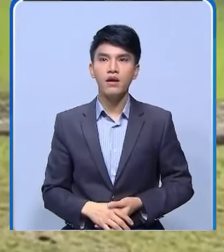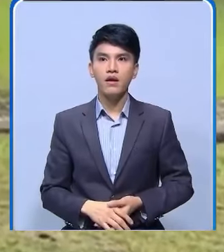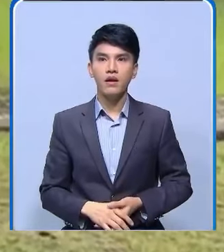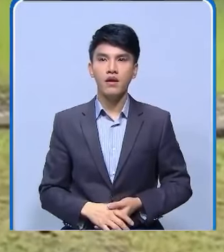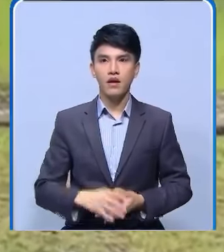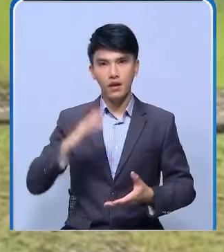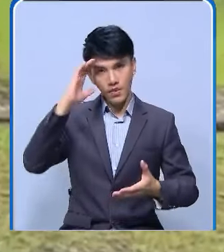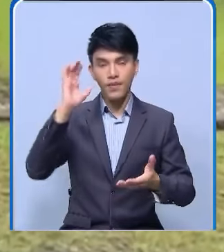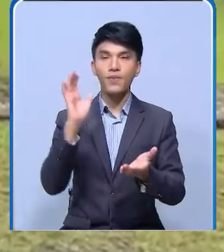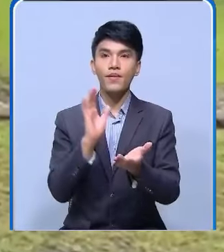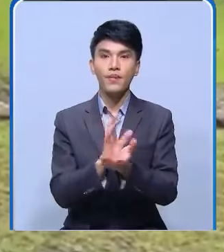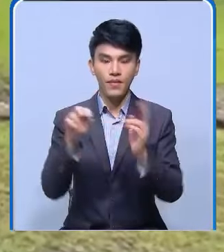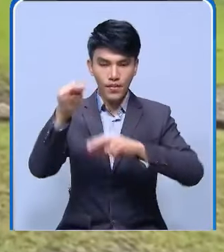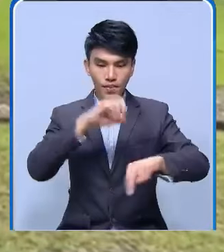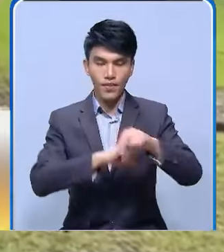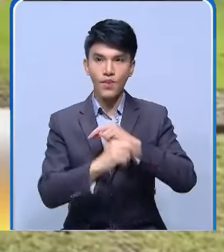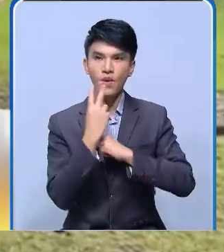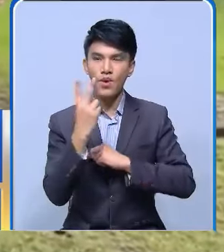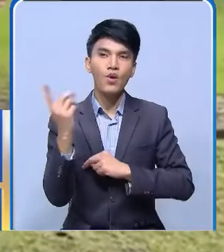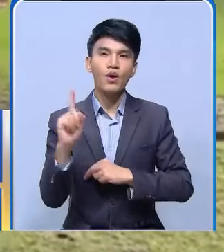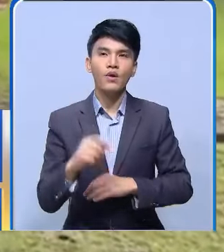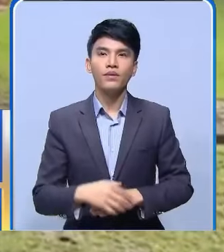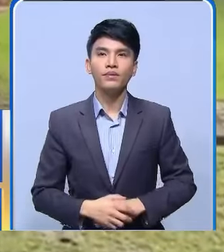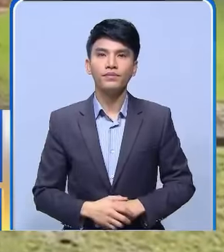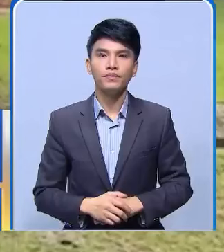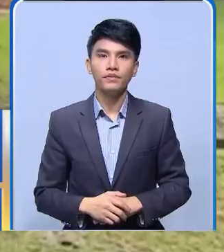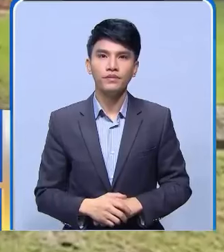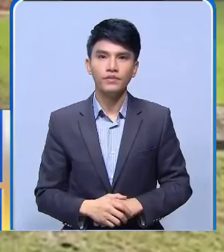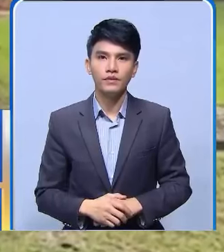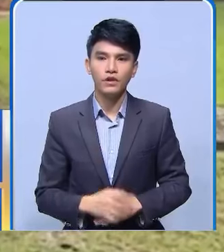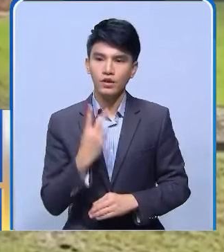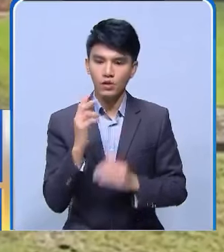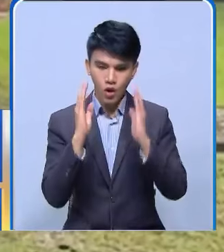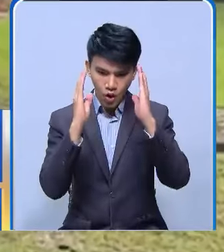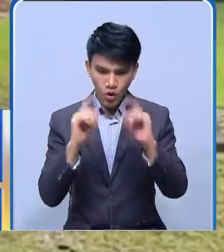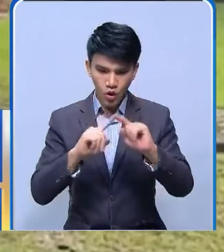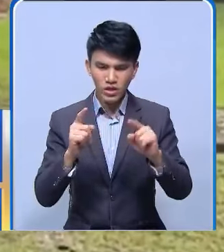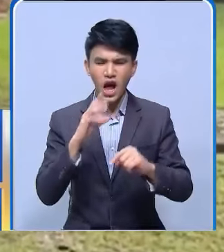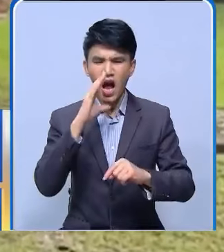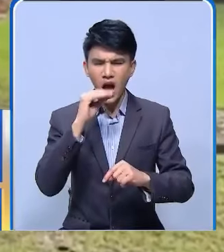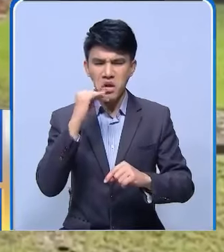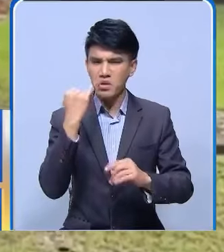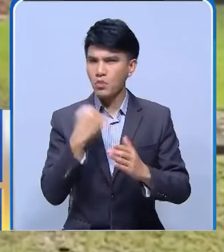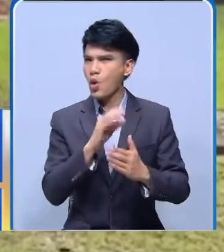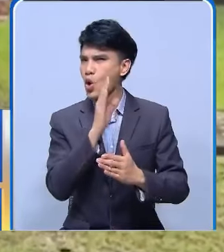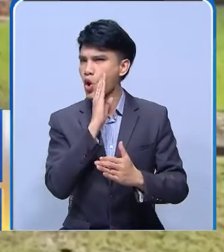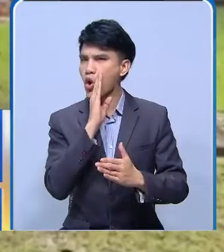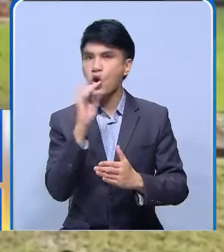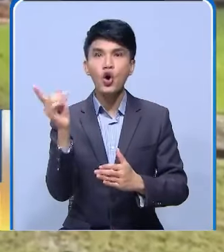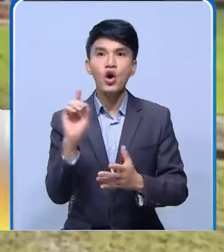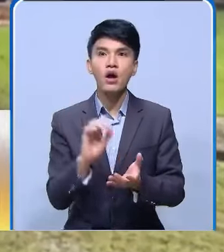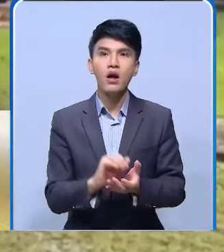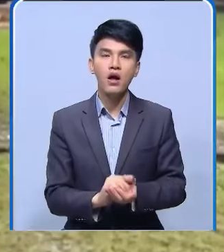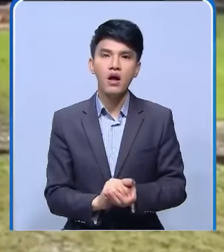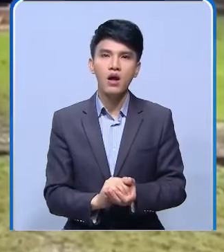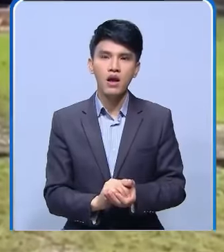ดต่อไปว่าประมาณว่าผู้ต้องหามา2คนแต่เหมือนให้การเท็จคือประมาณว่าเขาอ่ะบอกว่าเ